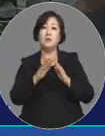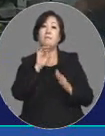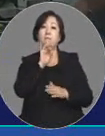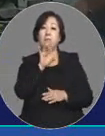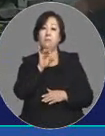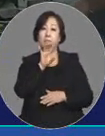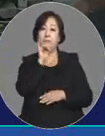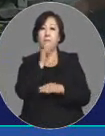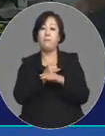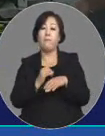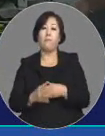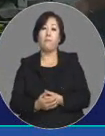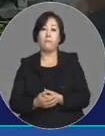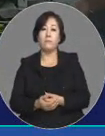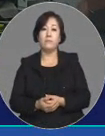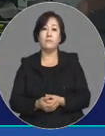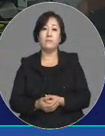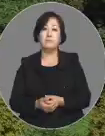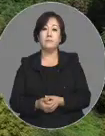기자의 보도입니다.